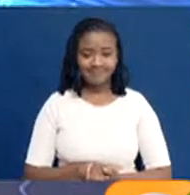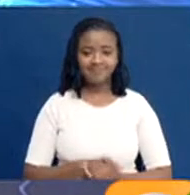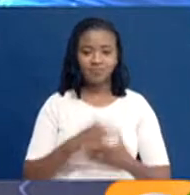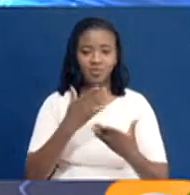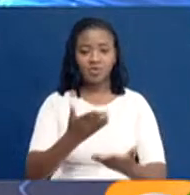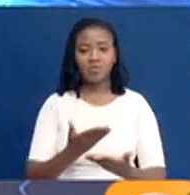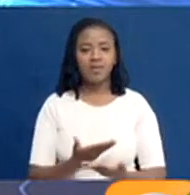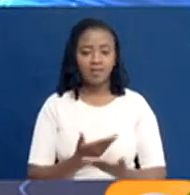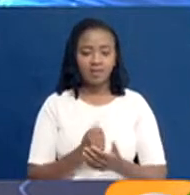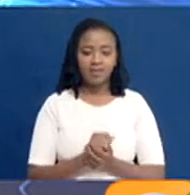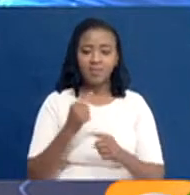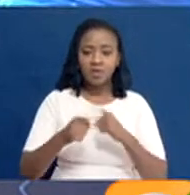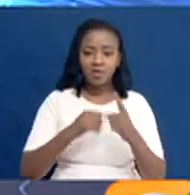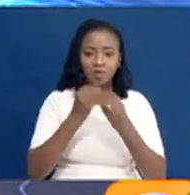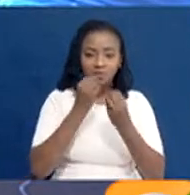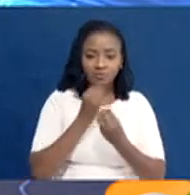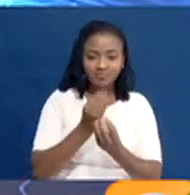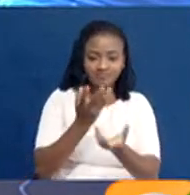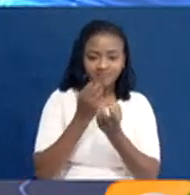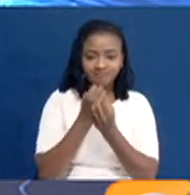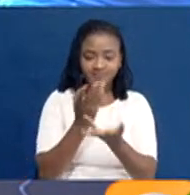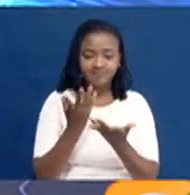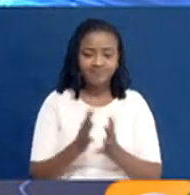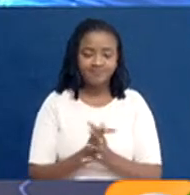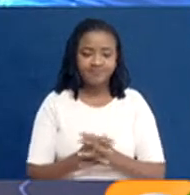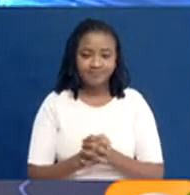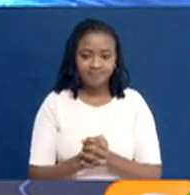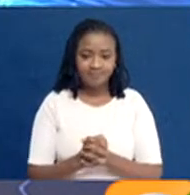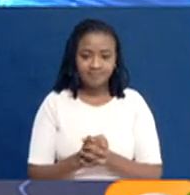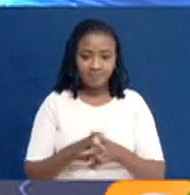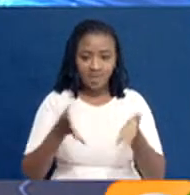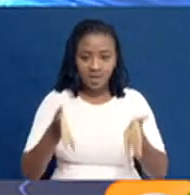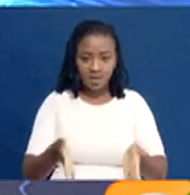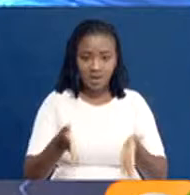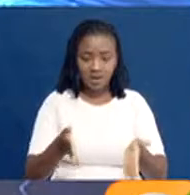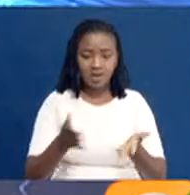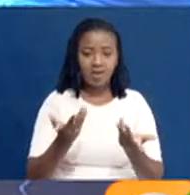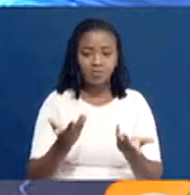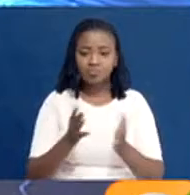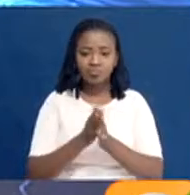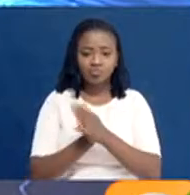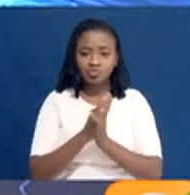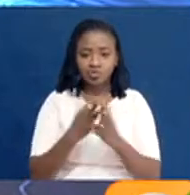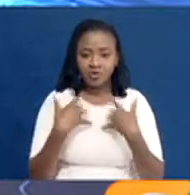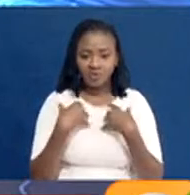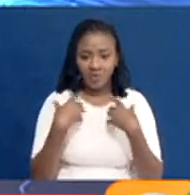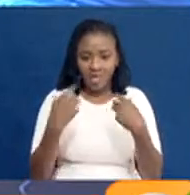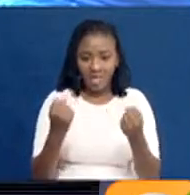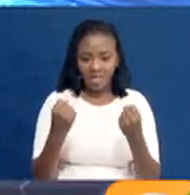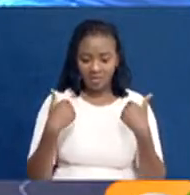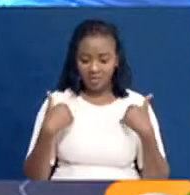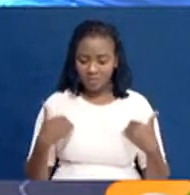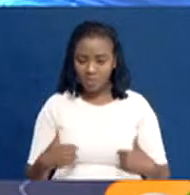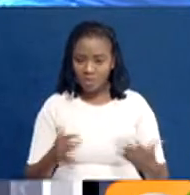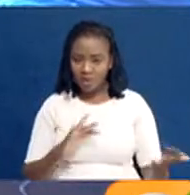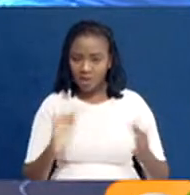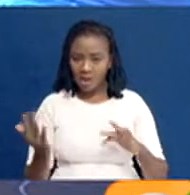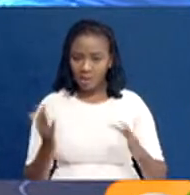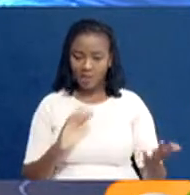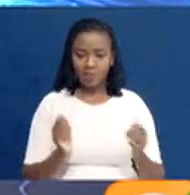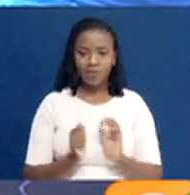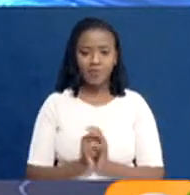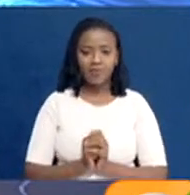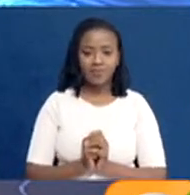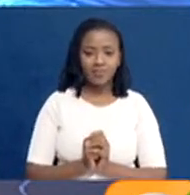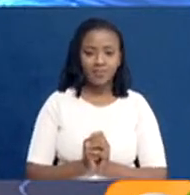Karibu tena mtazamaji, tuendelee na taarifa zetu ambapo sasa tunawaletea makala ya siha na maumbile. Katika makala